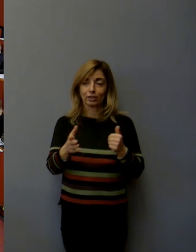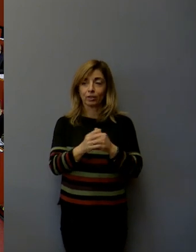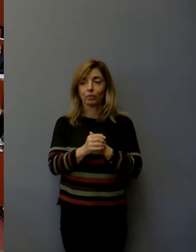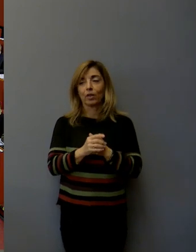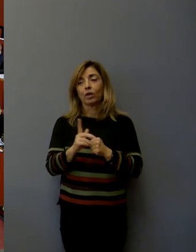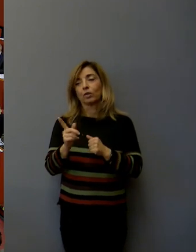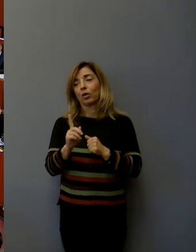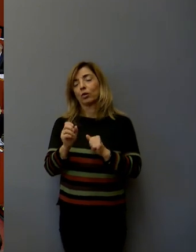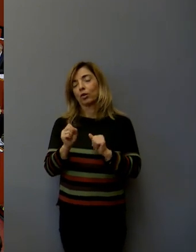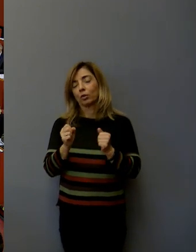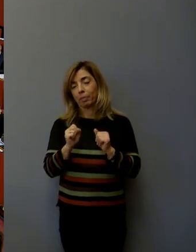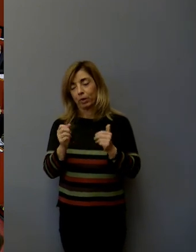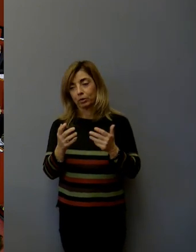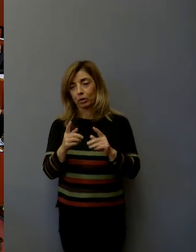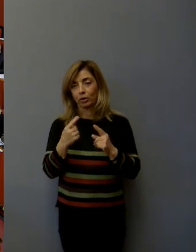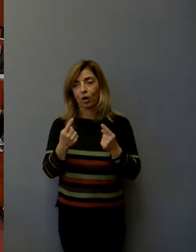non iniziamo